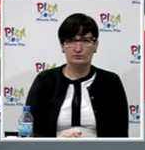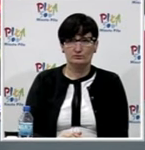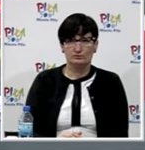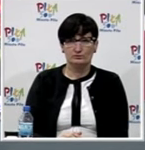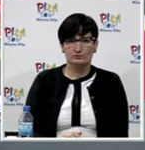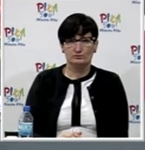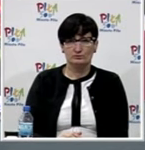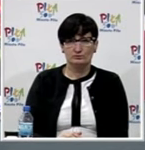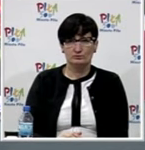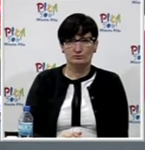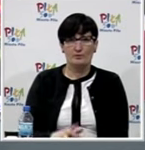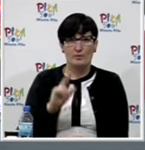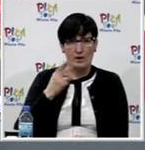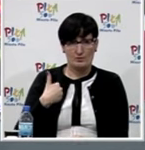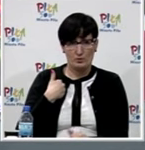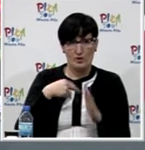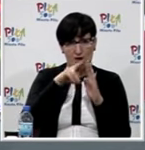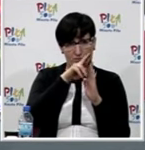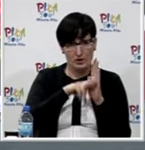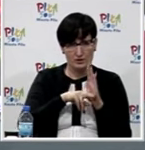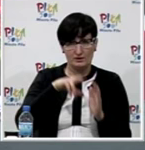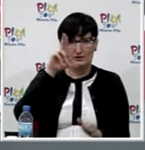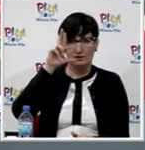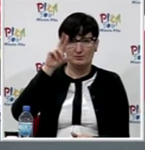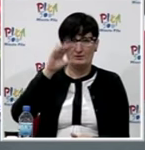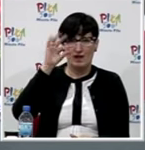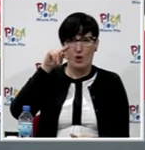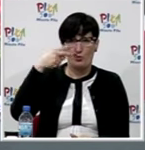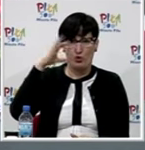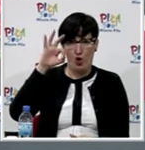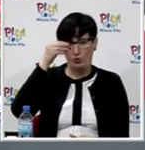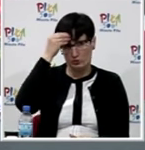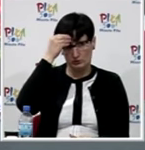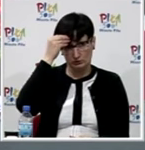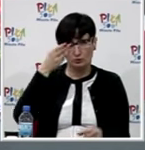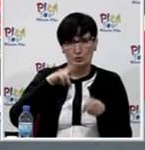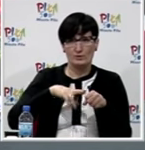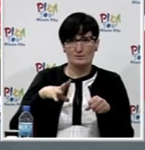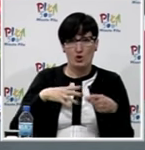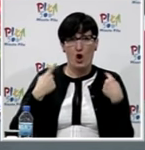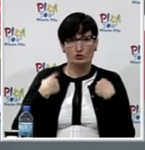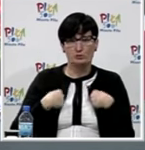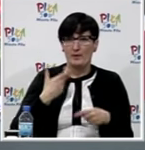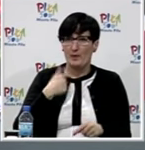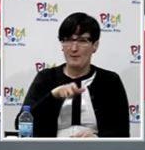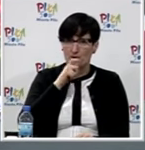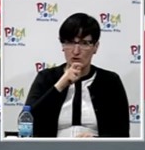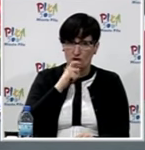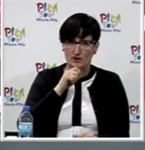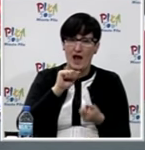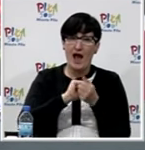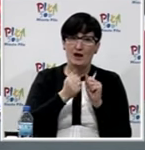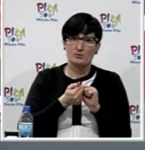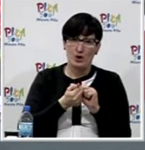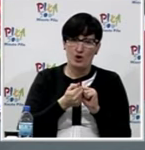Realizowaliśmy przede wszystkim też programy psychoedukacyjne, w których brały udział osoby zachowujące trzeźwość bądź ofiary, a